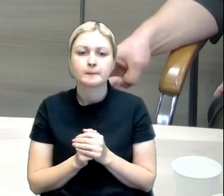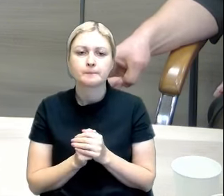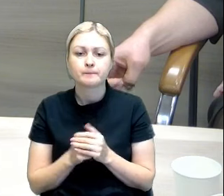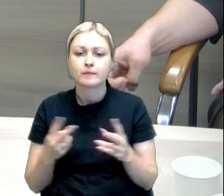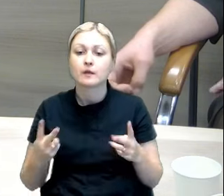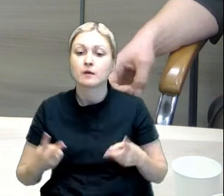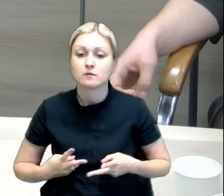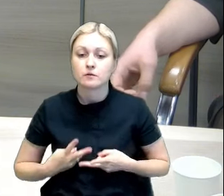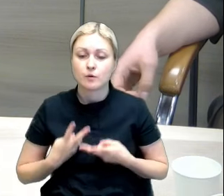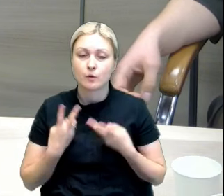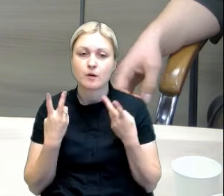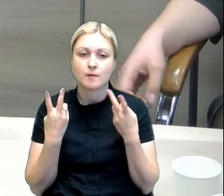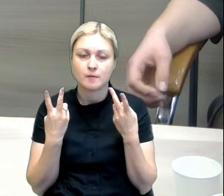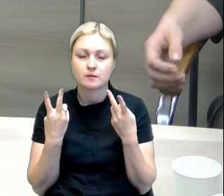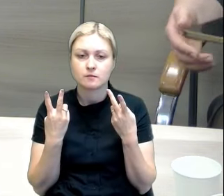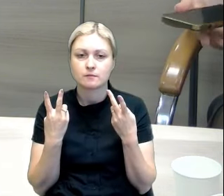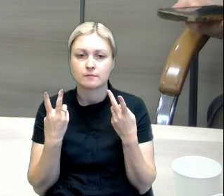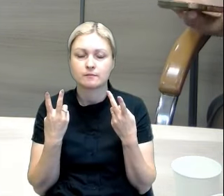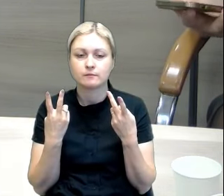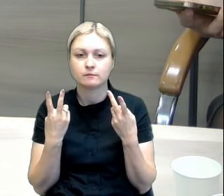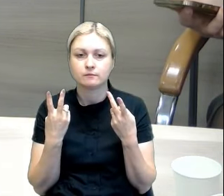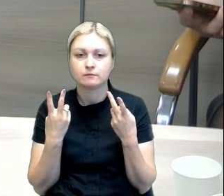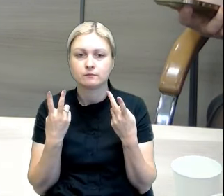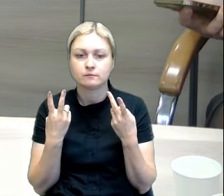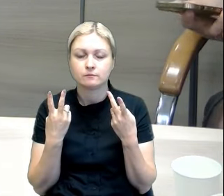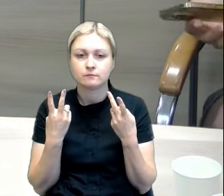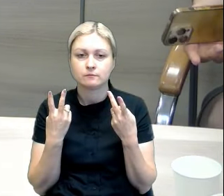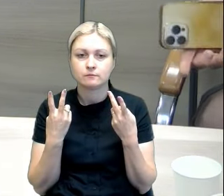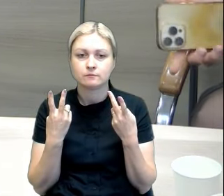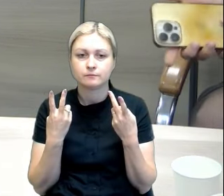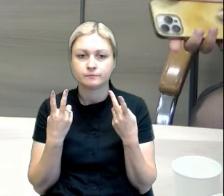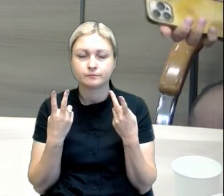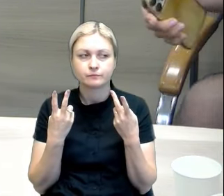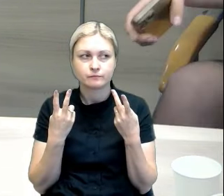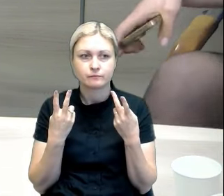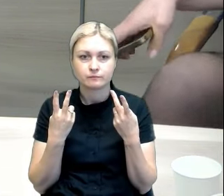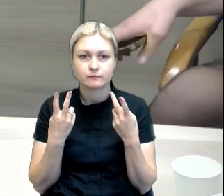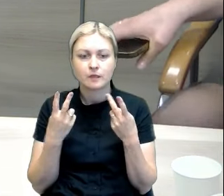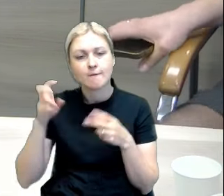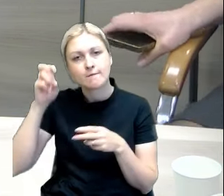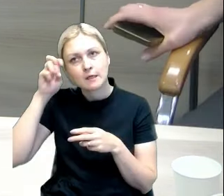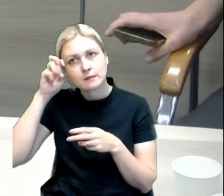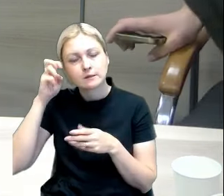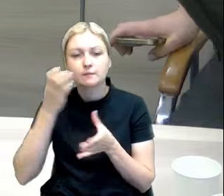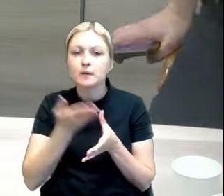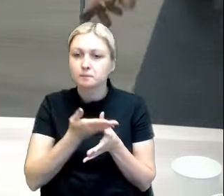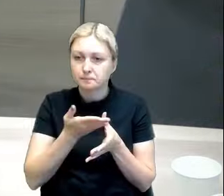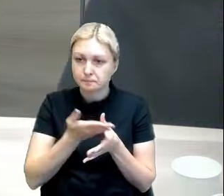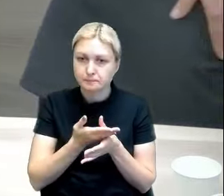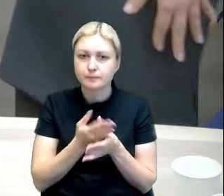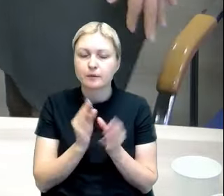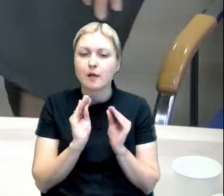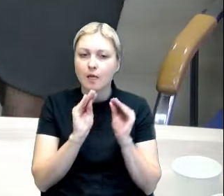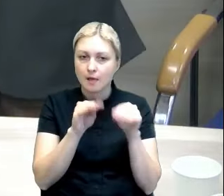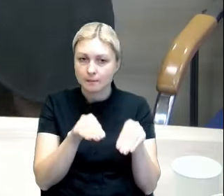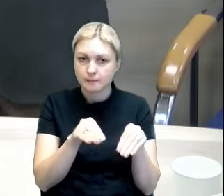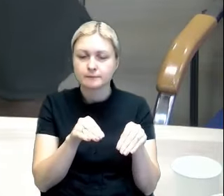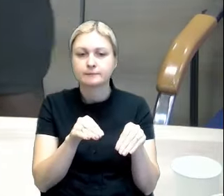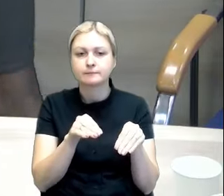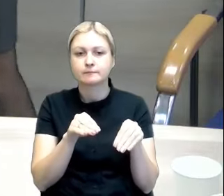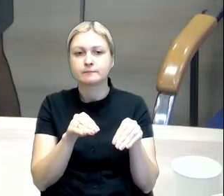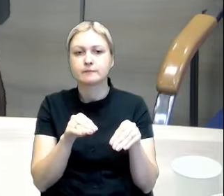kad prie šito objekto įgyvendinimo prisidėjo valstybė ir tikrai ieškojo būdų